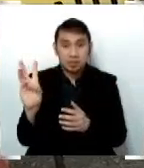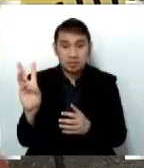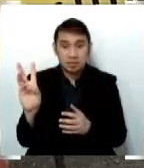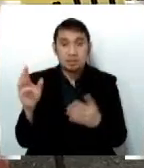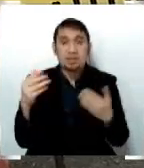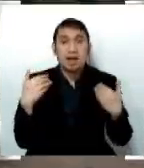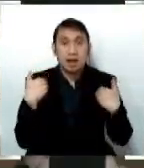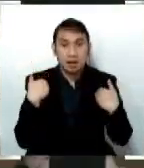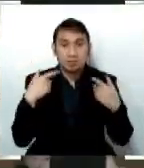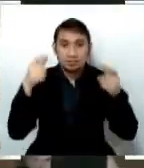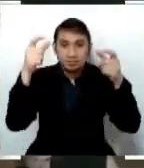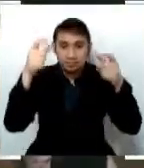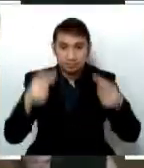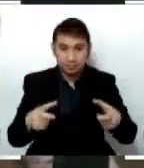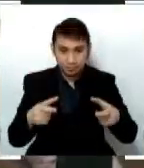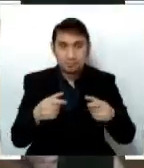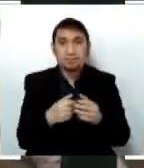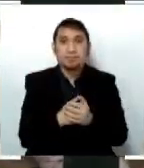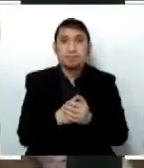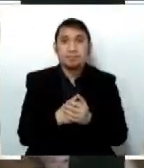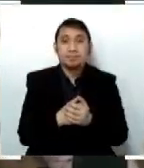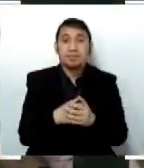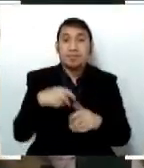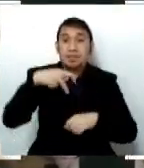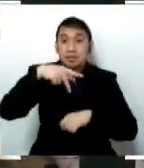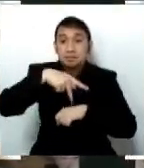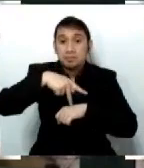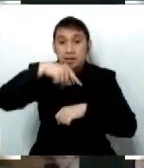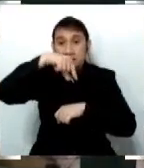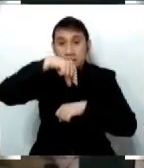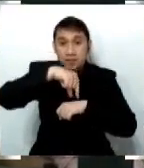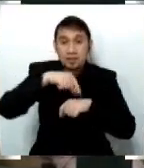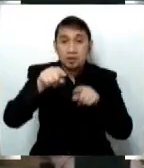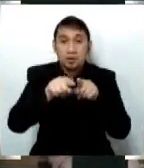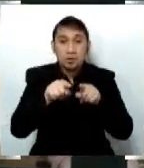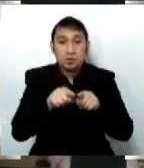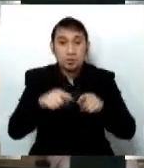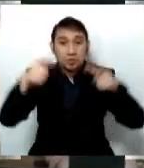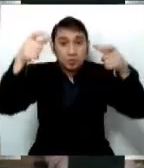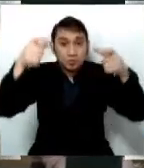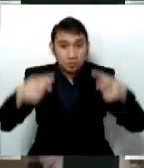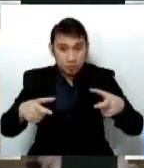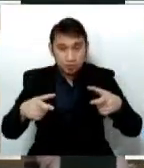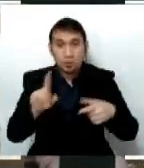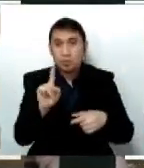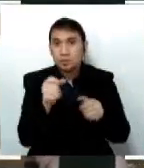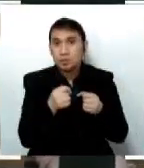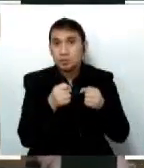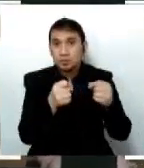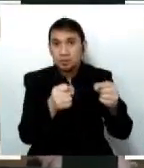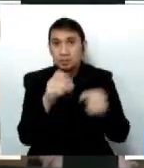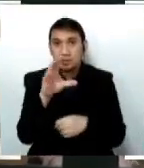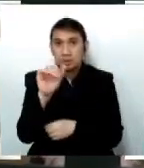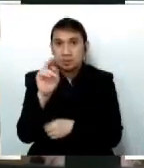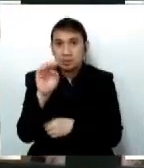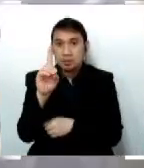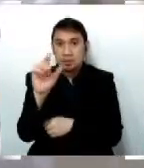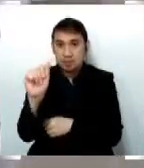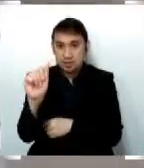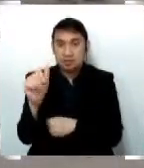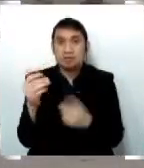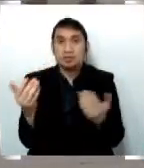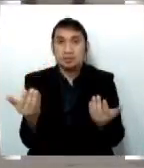concern lockdown. Sa Paranaque, inilockdown ang isang bahagi ng Canada Street sa tramo 2 sa Barangay San